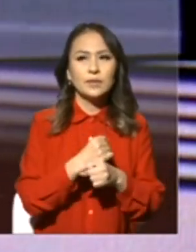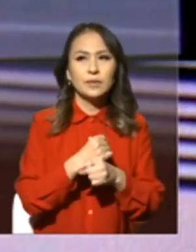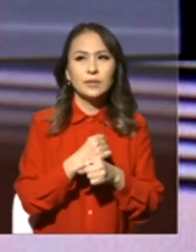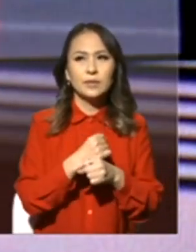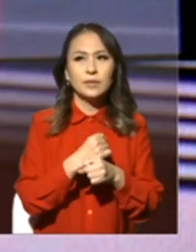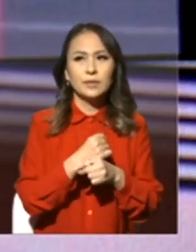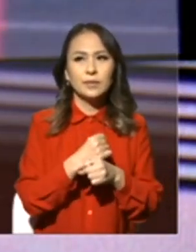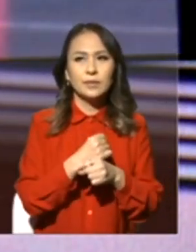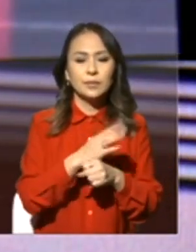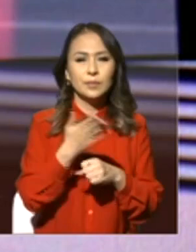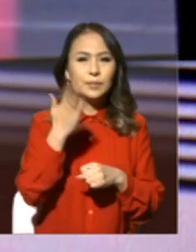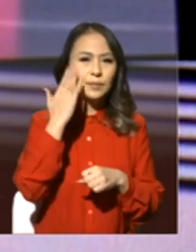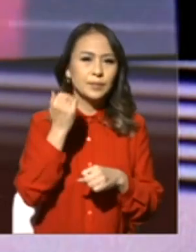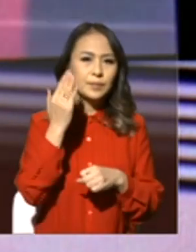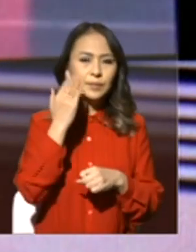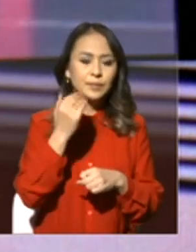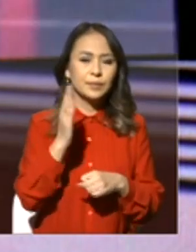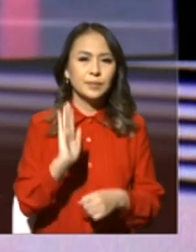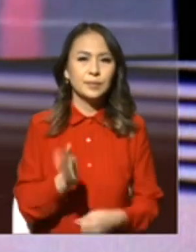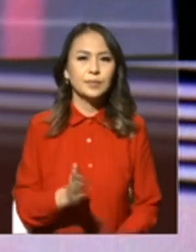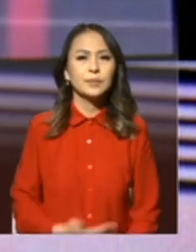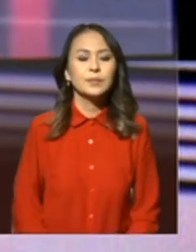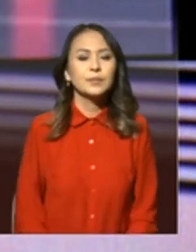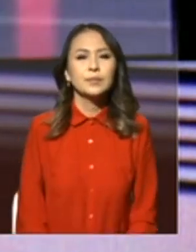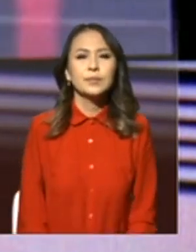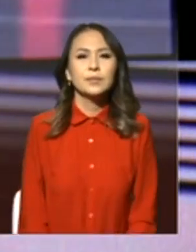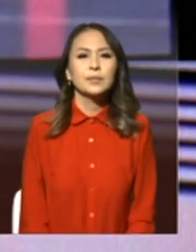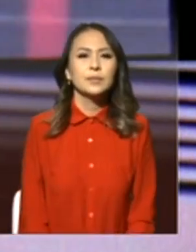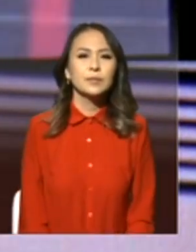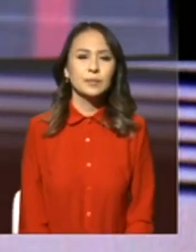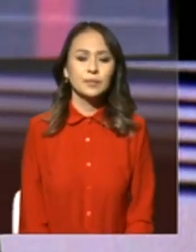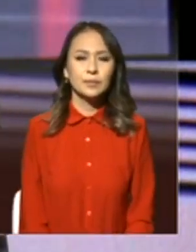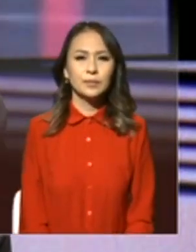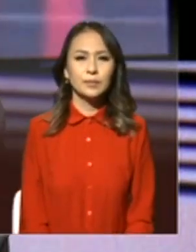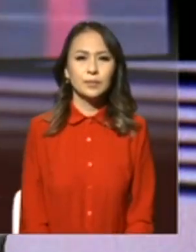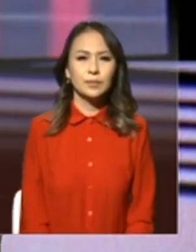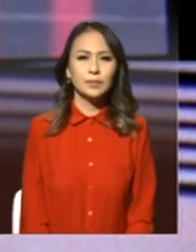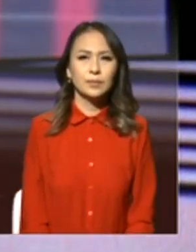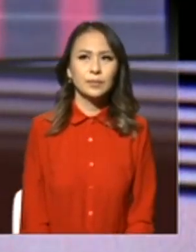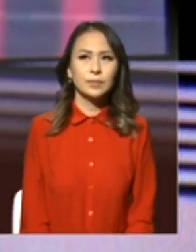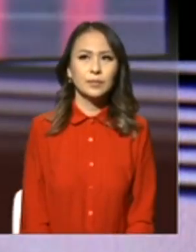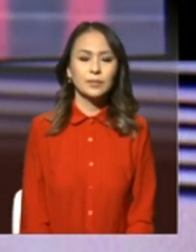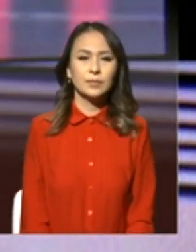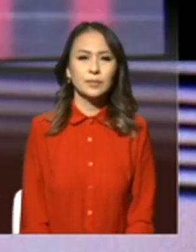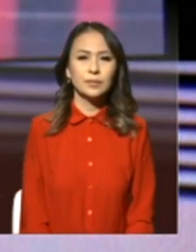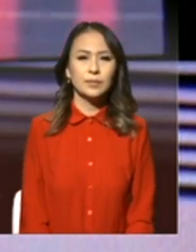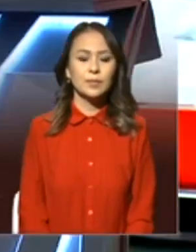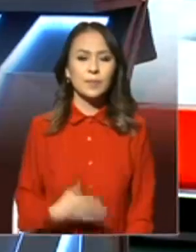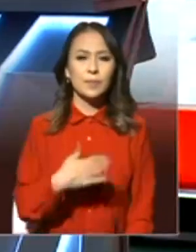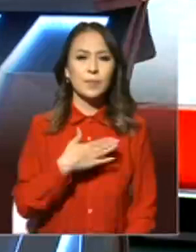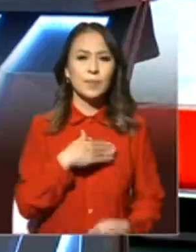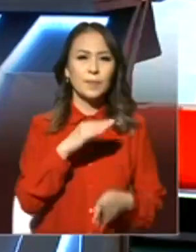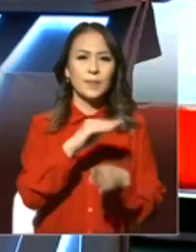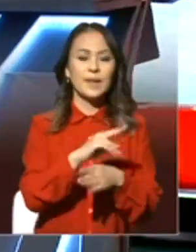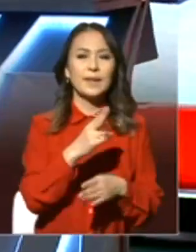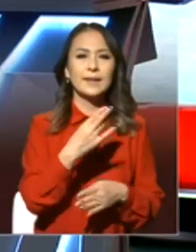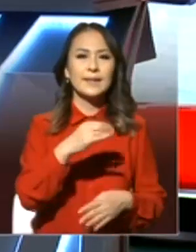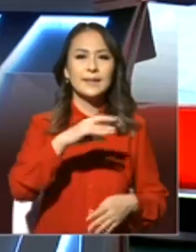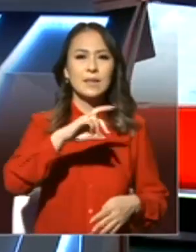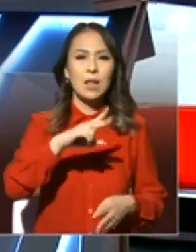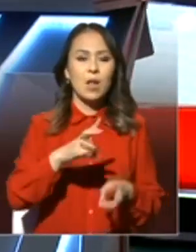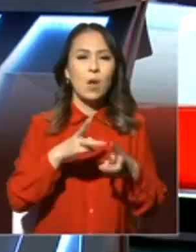шаруашылықтарға жеңілдеу болады деп есептеймін. Енді қоса кетейін, осы дизель отыны бойынша